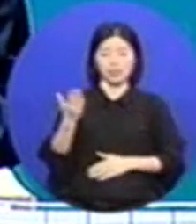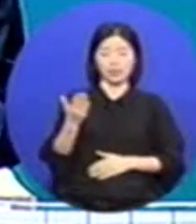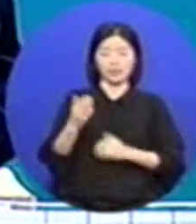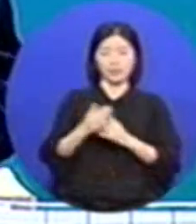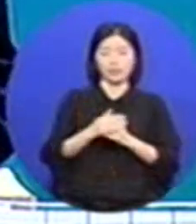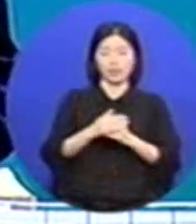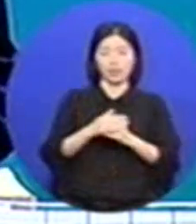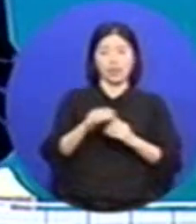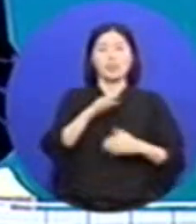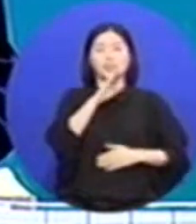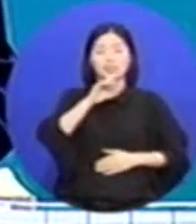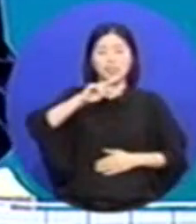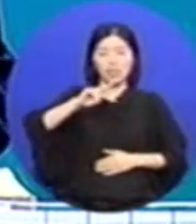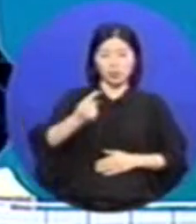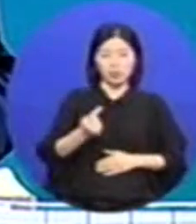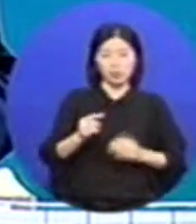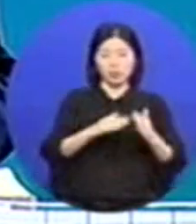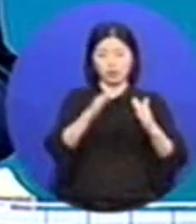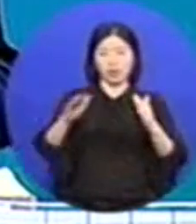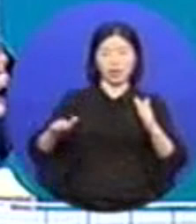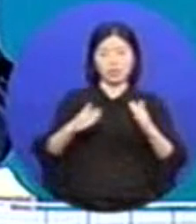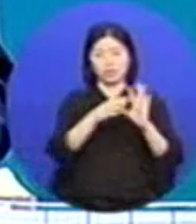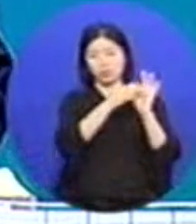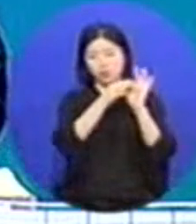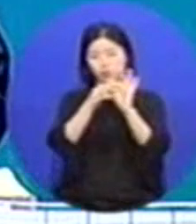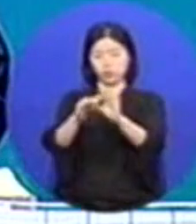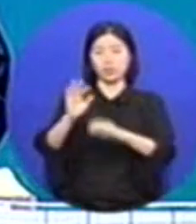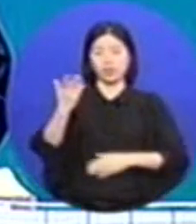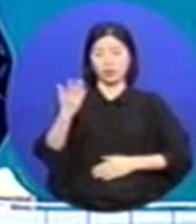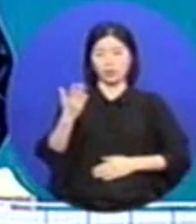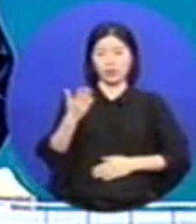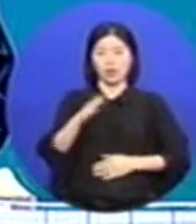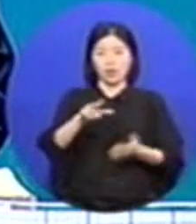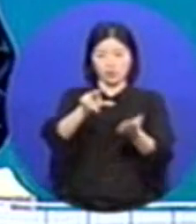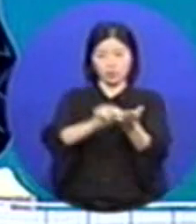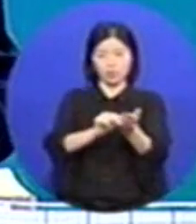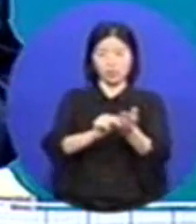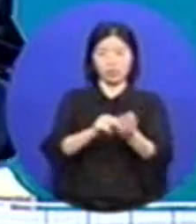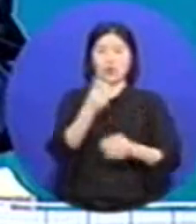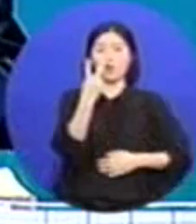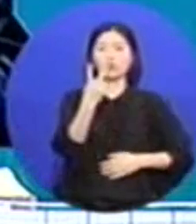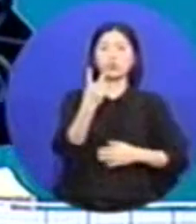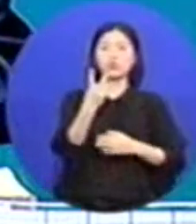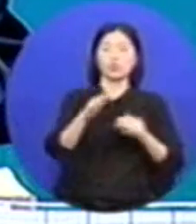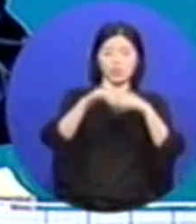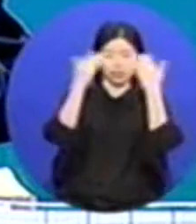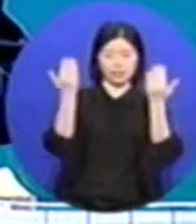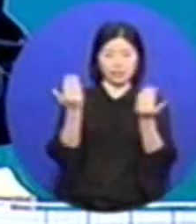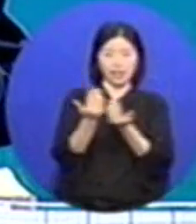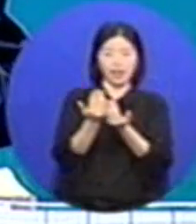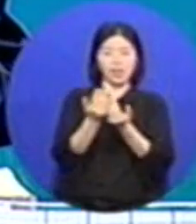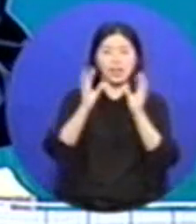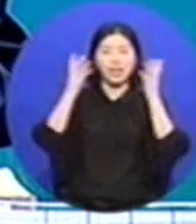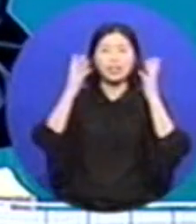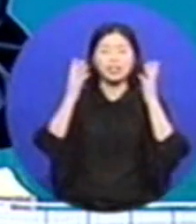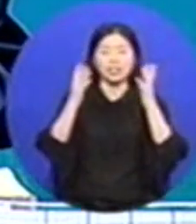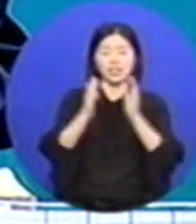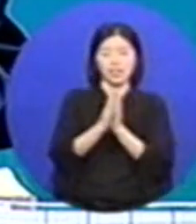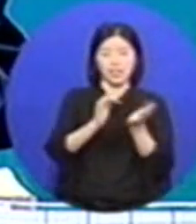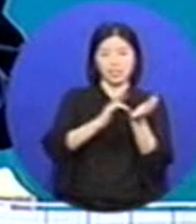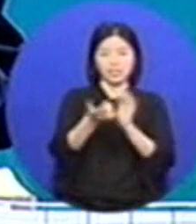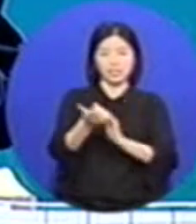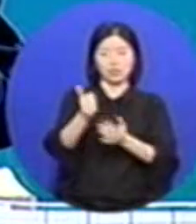가정은 유지가 되요 문제는 둘 다가 어린 애인 경우에요 둘다 가 아직도 예수님으로 완전히 행복하지